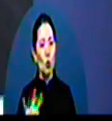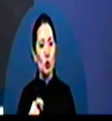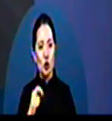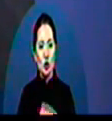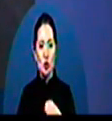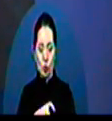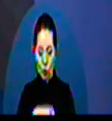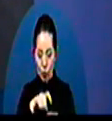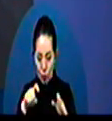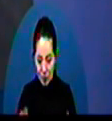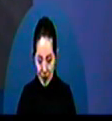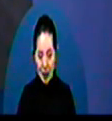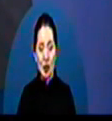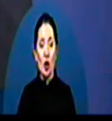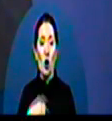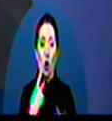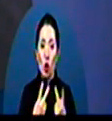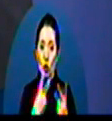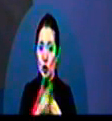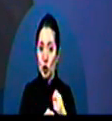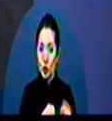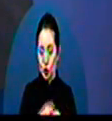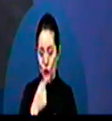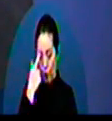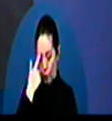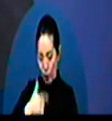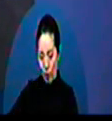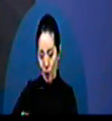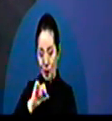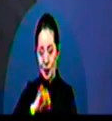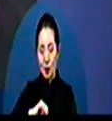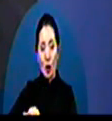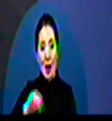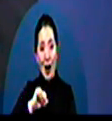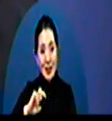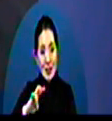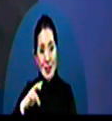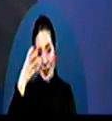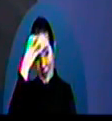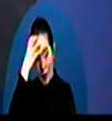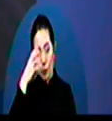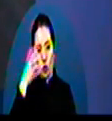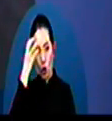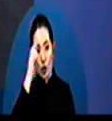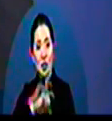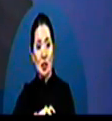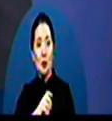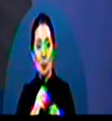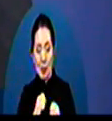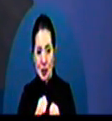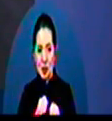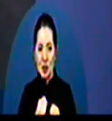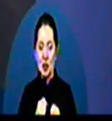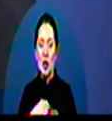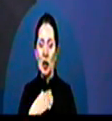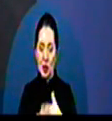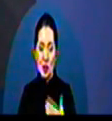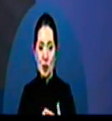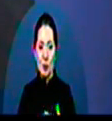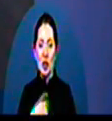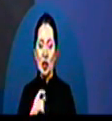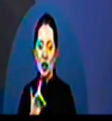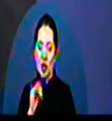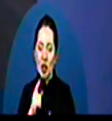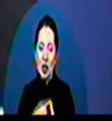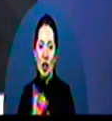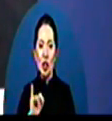хүртэл Монгол Ардын нам энэ улс орны төрийн эрхийг барьж ирлээ. Тэгэхээр хэн илүү үр хариуцлах хүлээх ёстой байсан юм бэ? Тийм